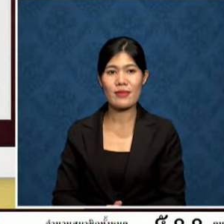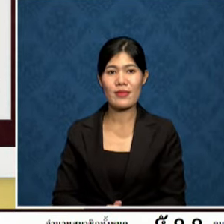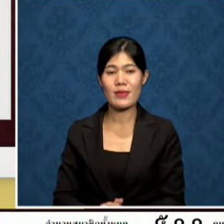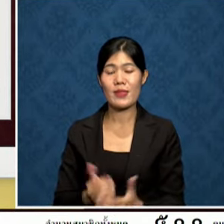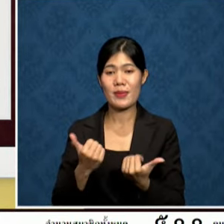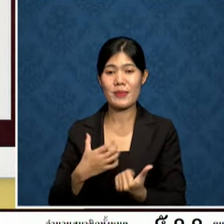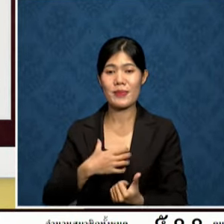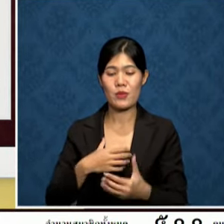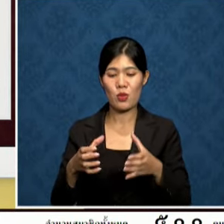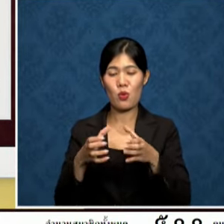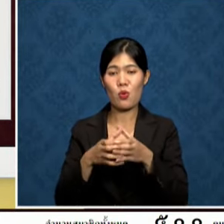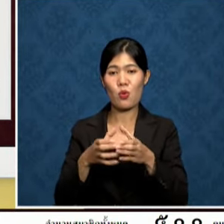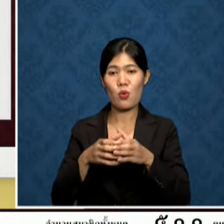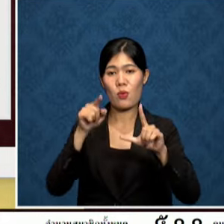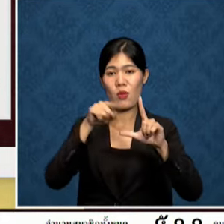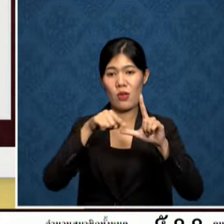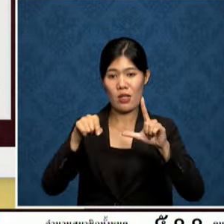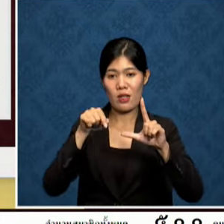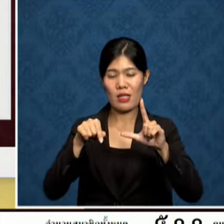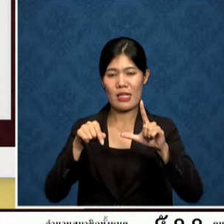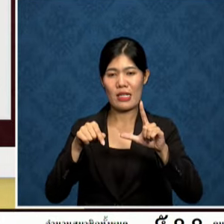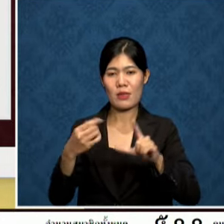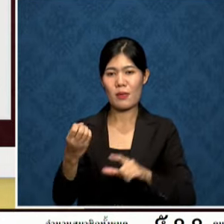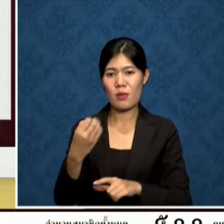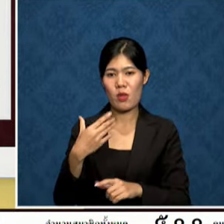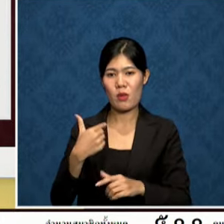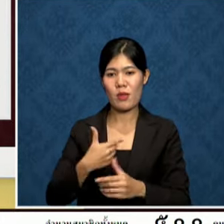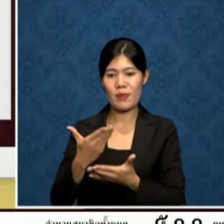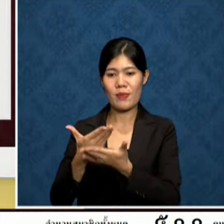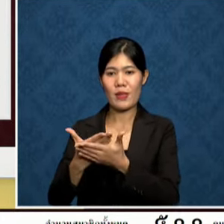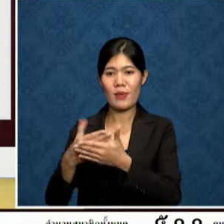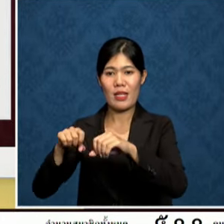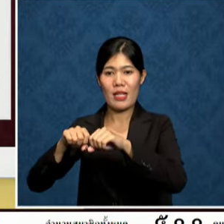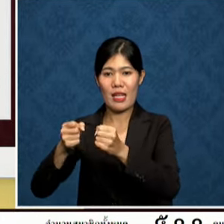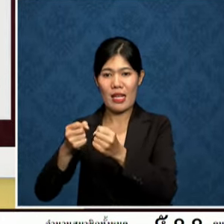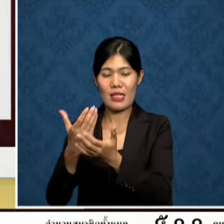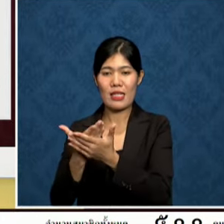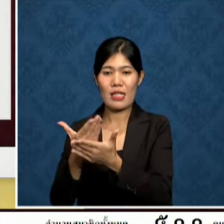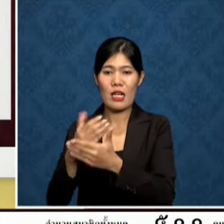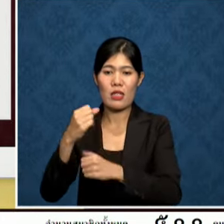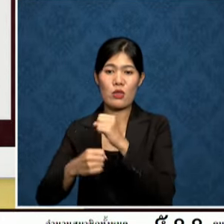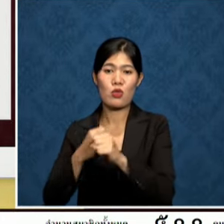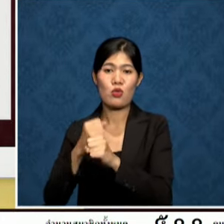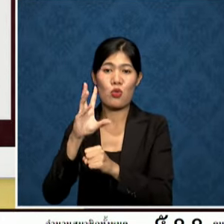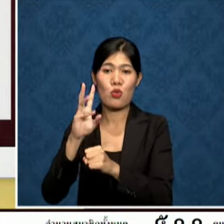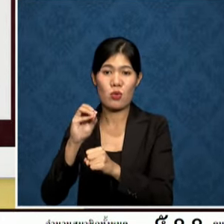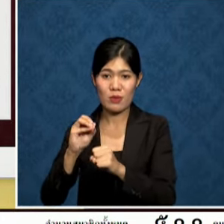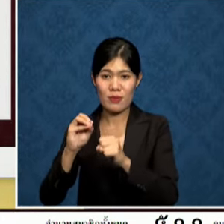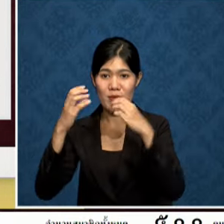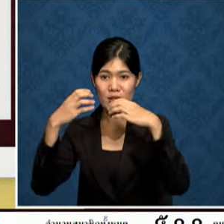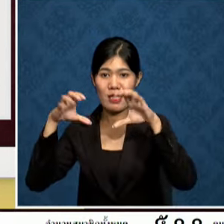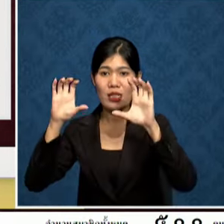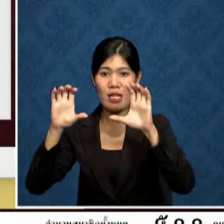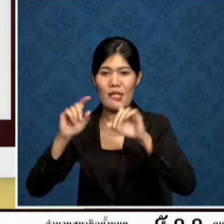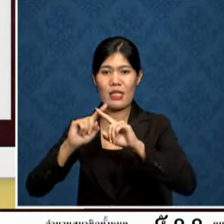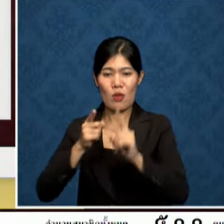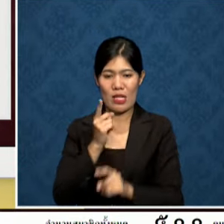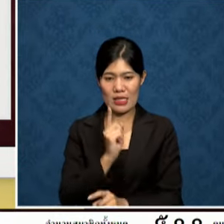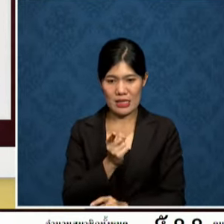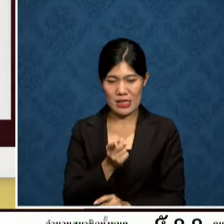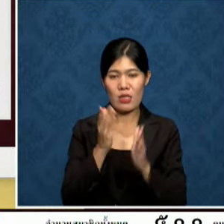เนี่ยเราเคยถูกกล่าวหาว่าเรามีนโยบายจะตัดบำนาญข้าราชการนะคะจริงๆแต่คนที่ตัดจริงก็คือรัฐบาลนี้ค่ะท่าน